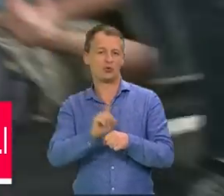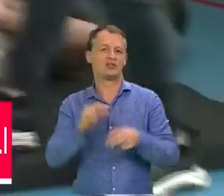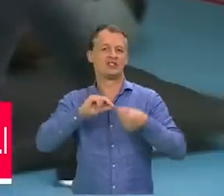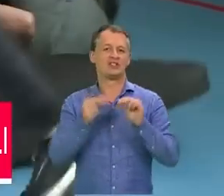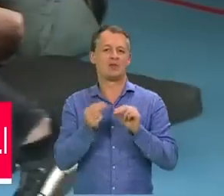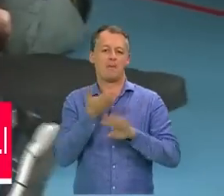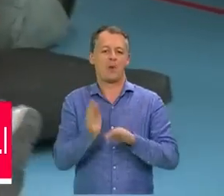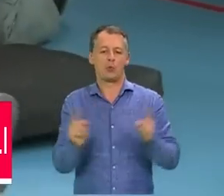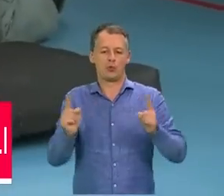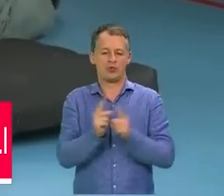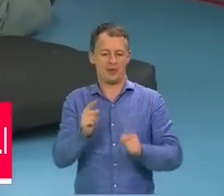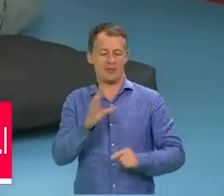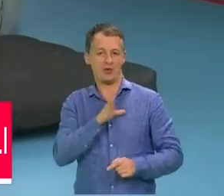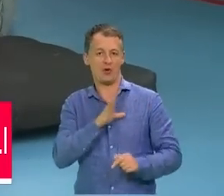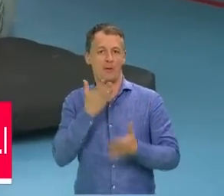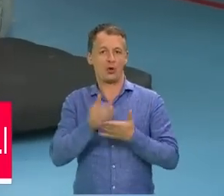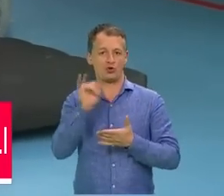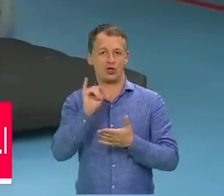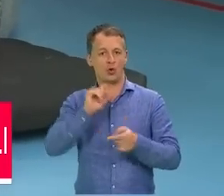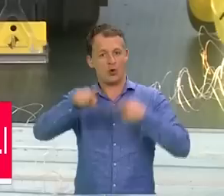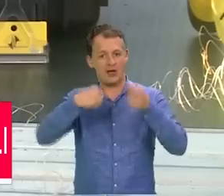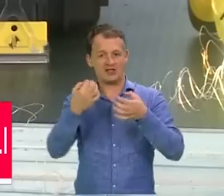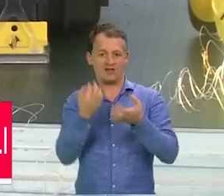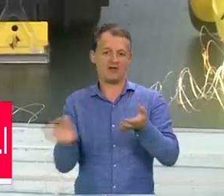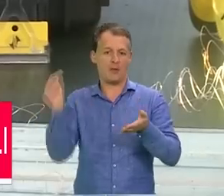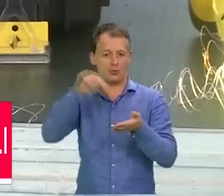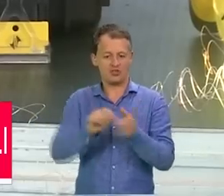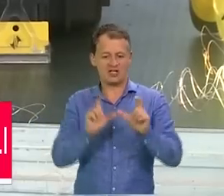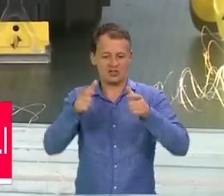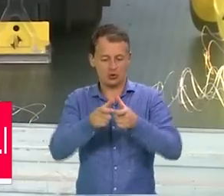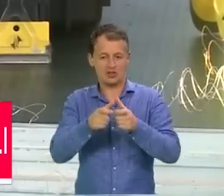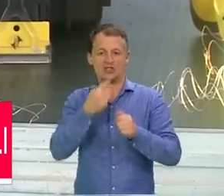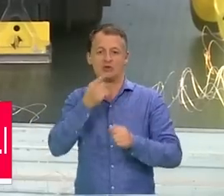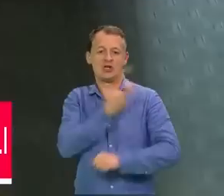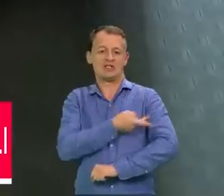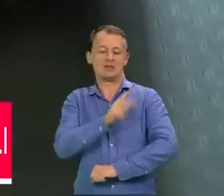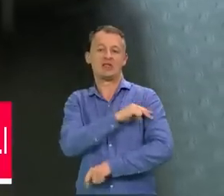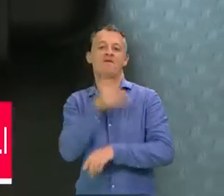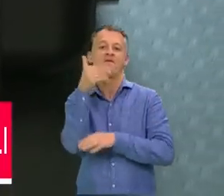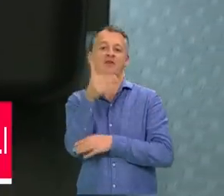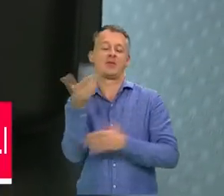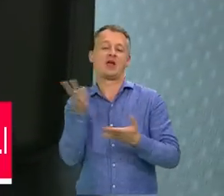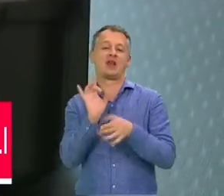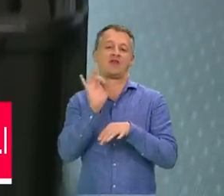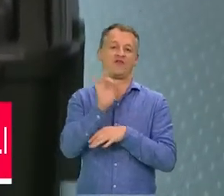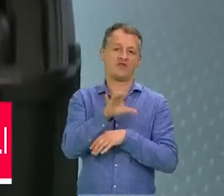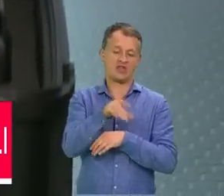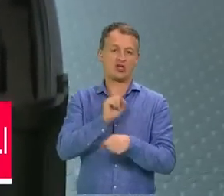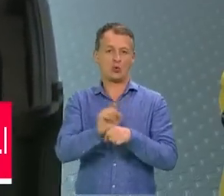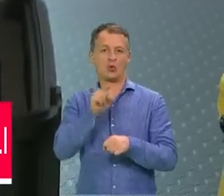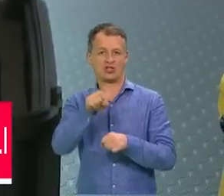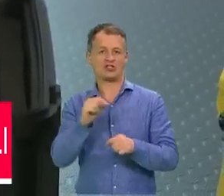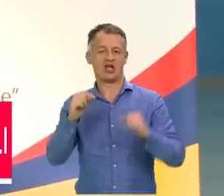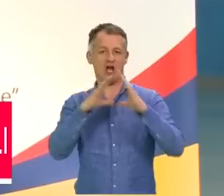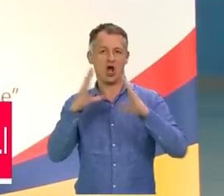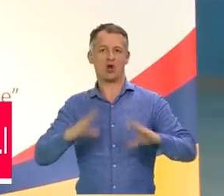puține riscuri și pentru cei care urmează să fie încătușați, spun reprezentanții companiei care vinde dispozitivele în România. Imediat ce